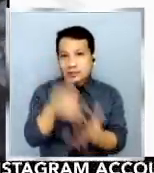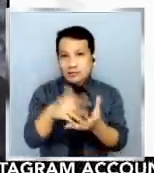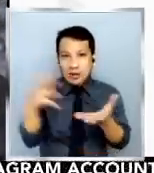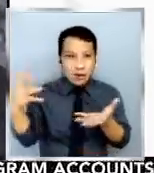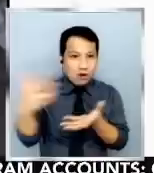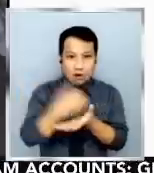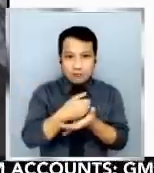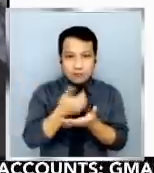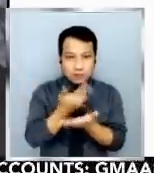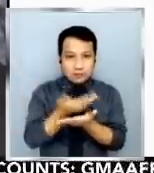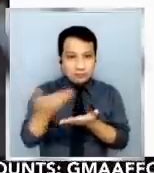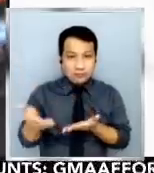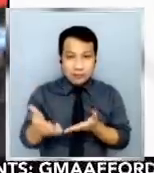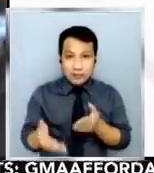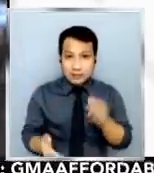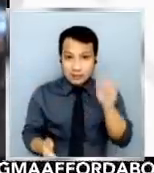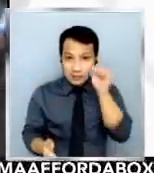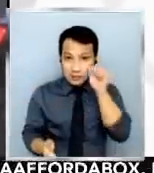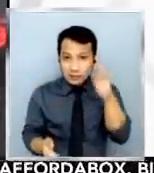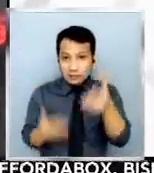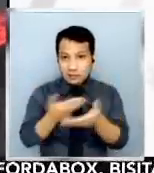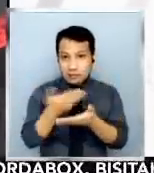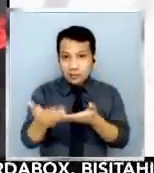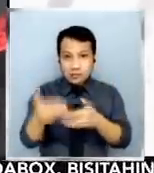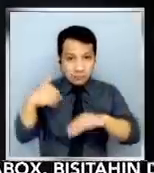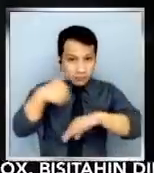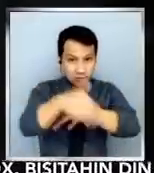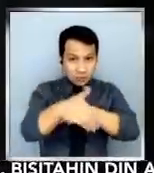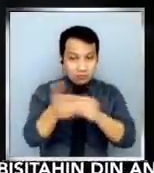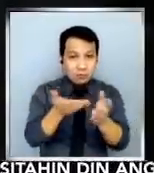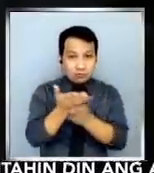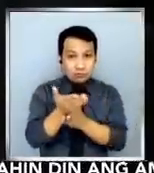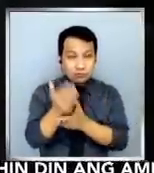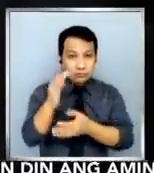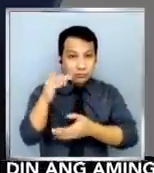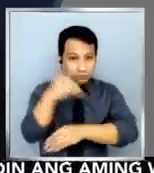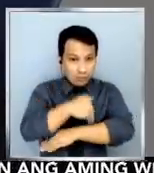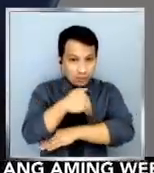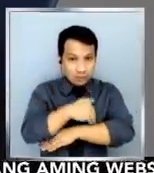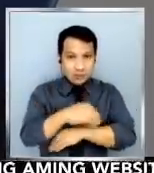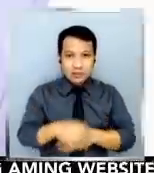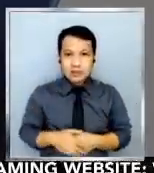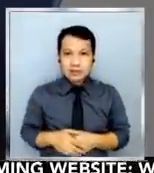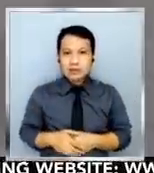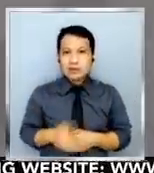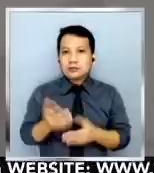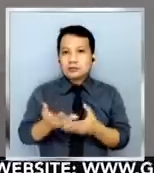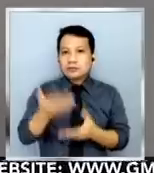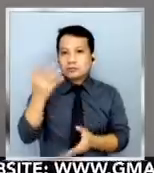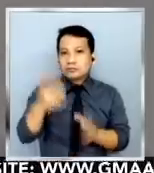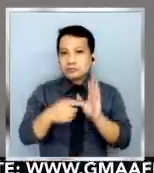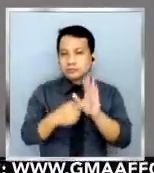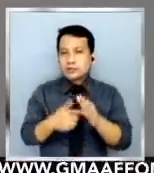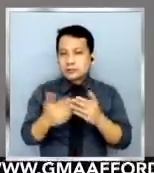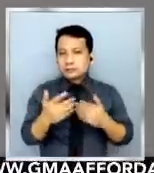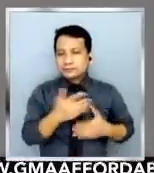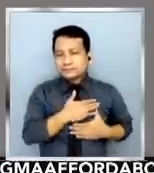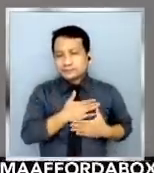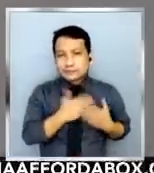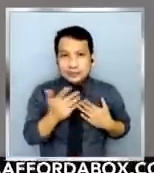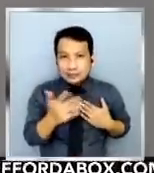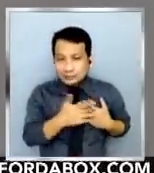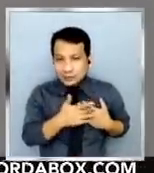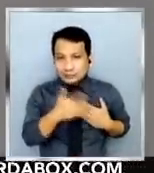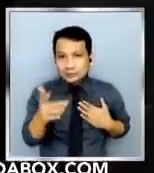Alden at ang bayad agad raw ipinadala sa kanyang account. Pero higit sa presyo, na-touch daw si Betong sa act of kindness